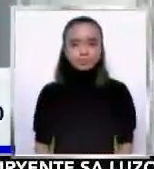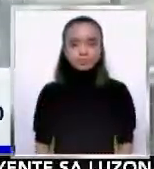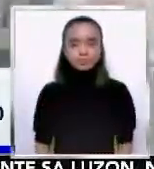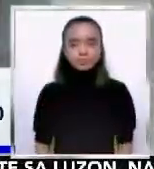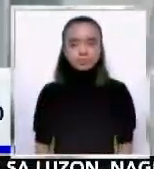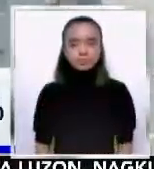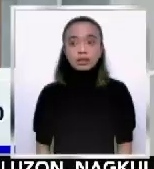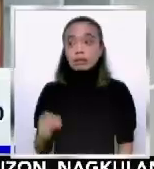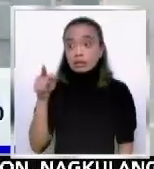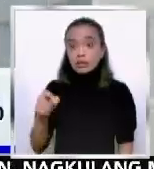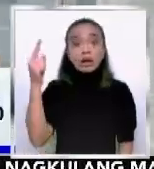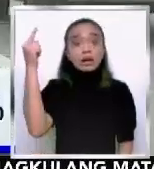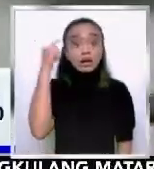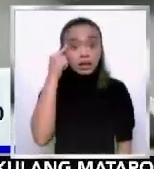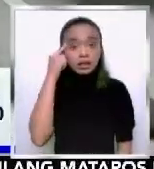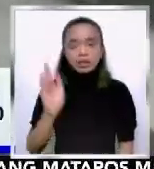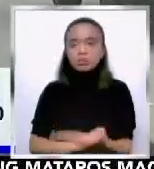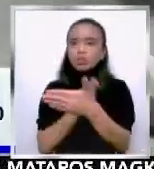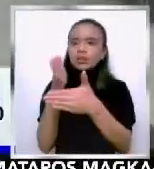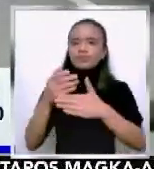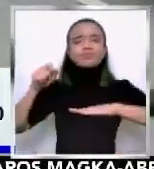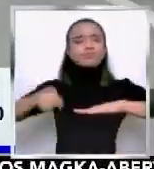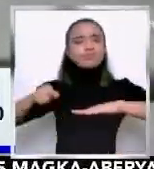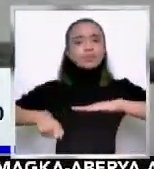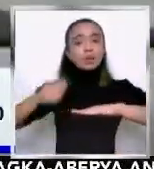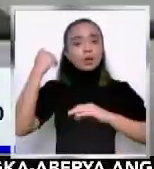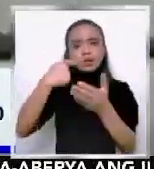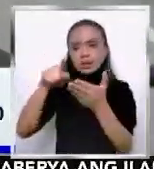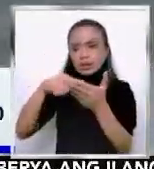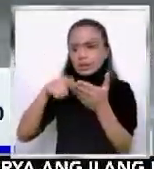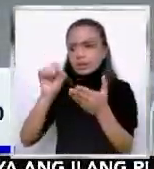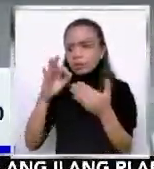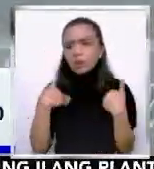Akala niya, papunta lang siya sa korte para i-check kung meron pa ba siyang ibang kaso.